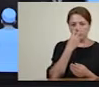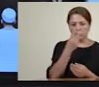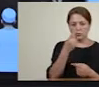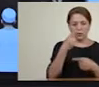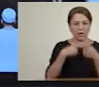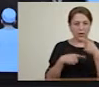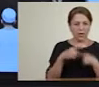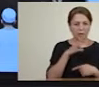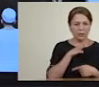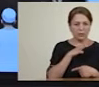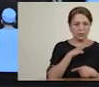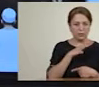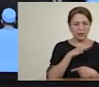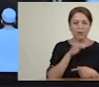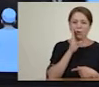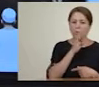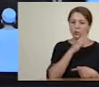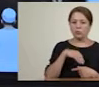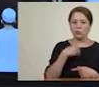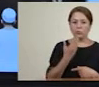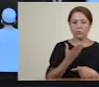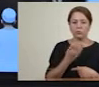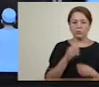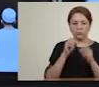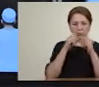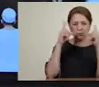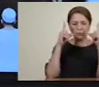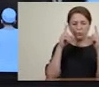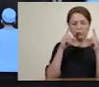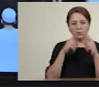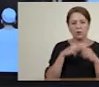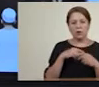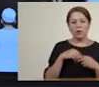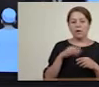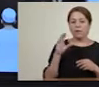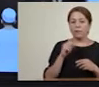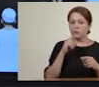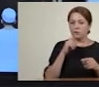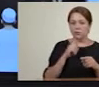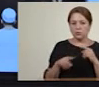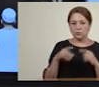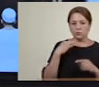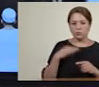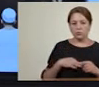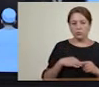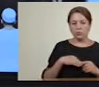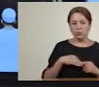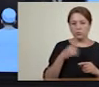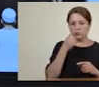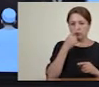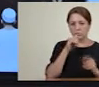deya. Ona qo'rqib uyg'onib ketadi va darhol o'g'lining yoniga